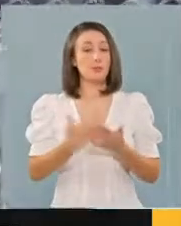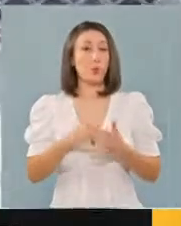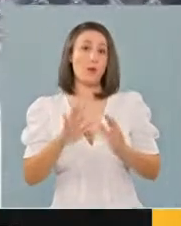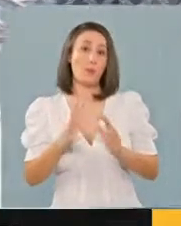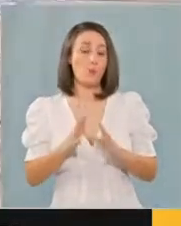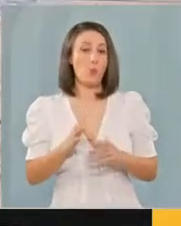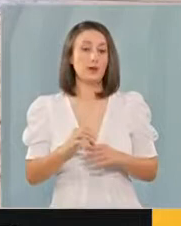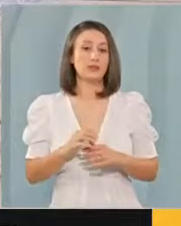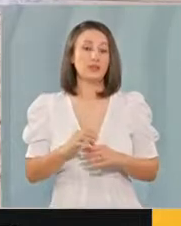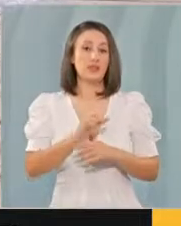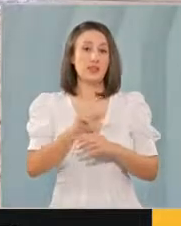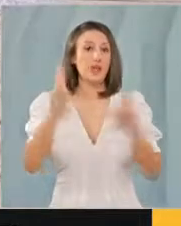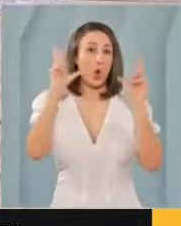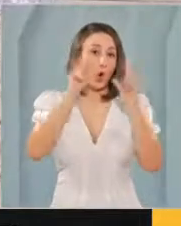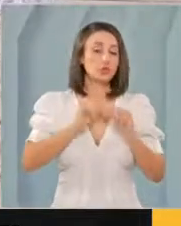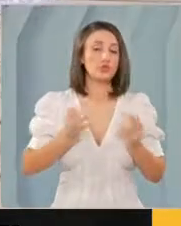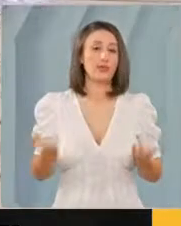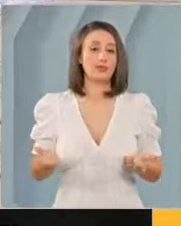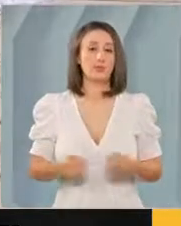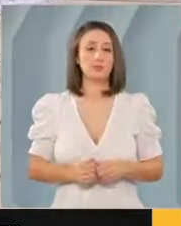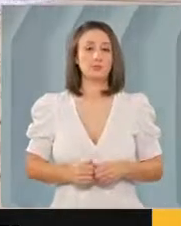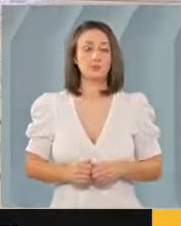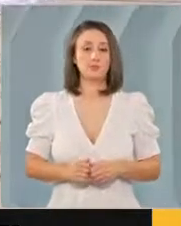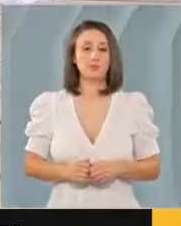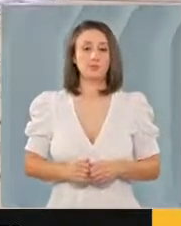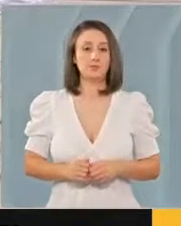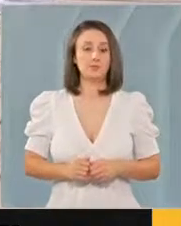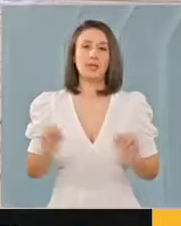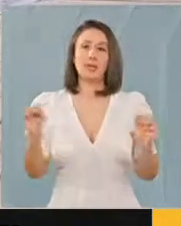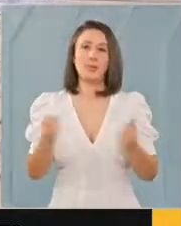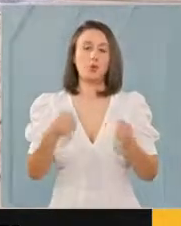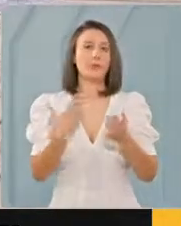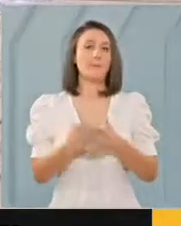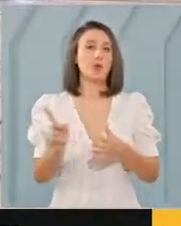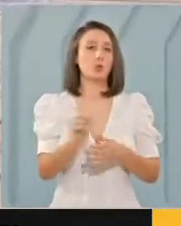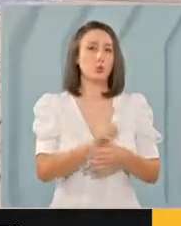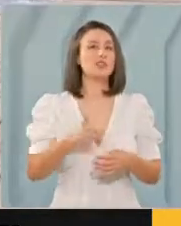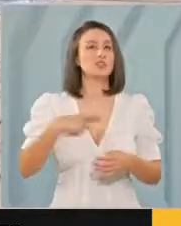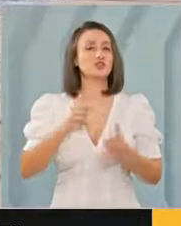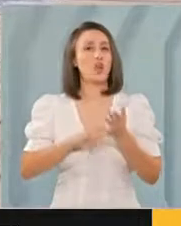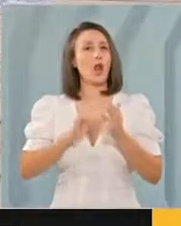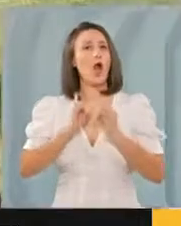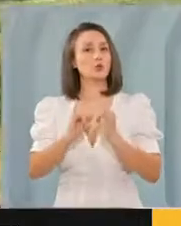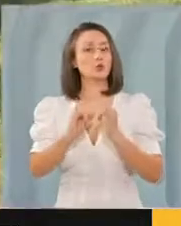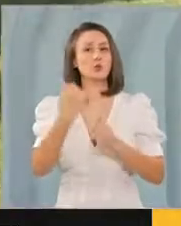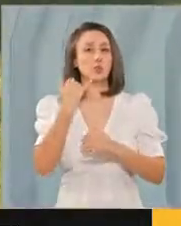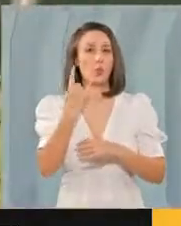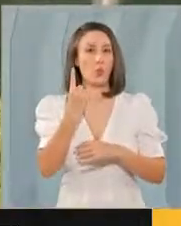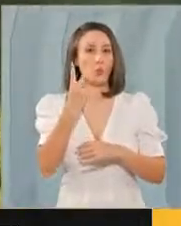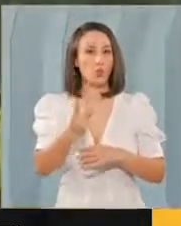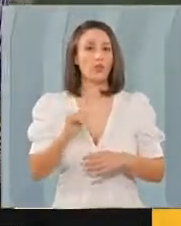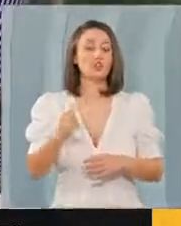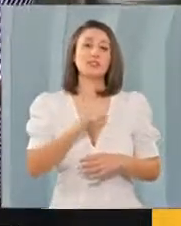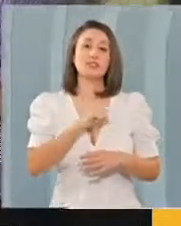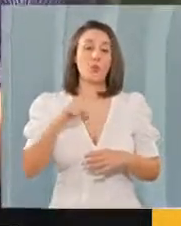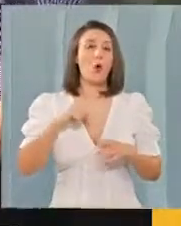putea devine inconștient, devine imposibil pentru el chiar să ceară ajutor, chiar să sune la 112 și atunci